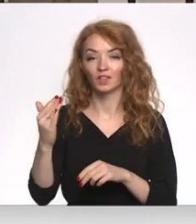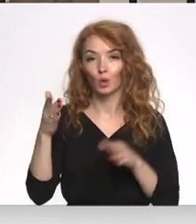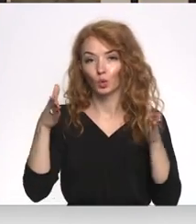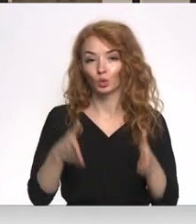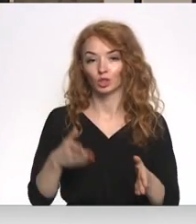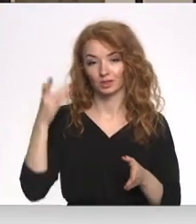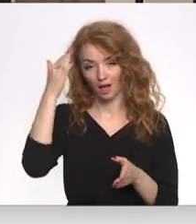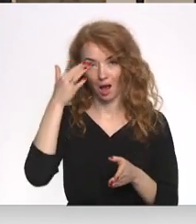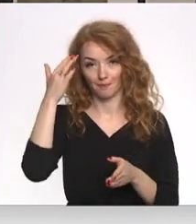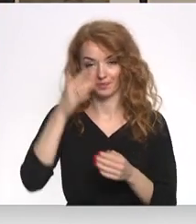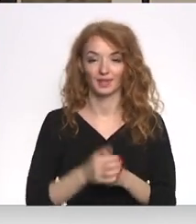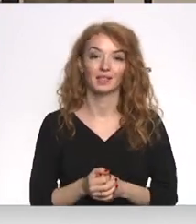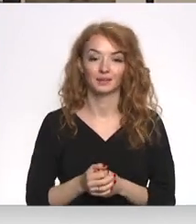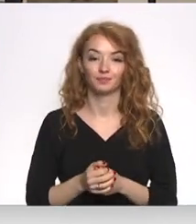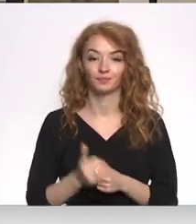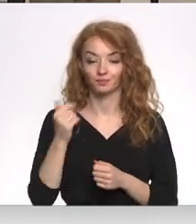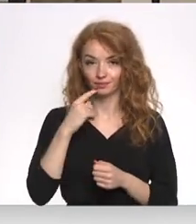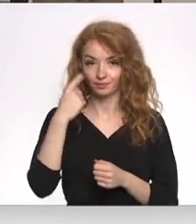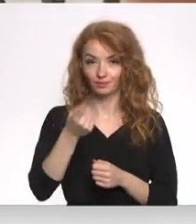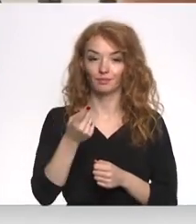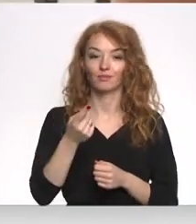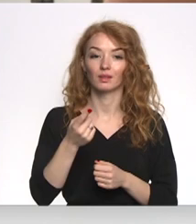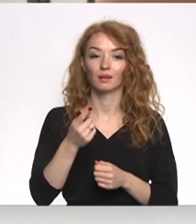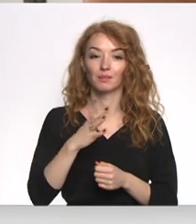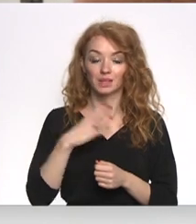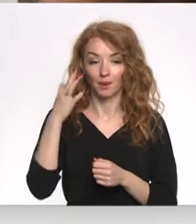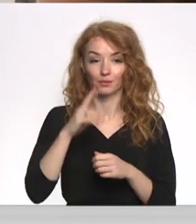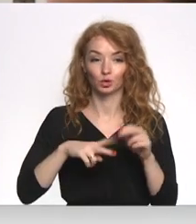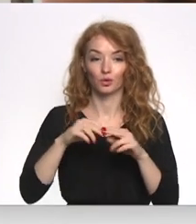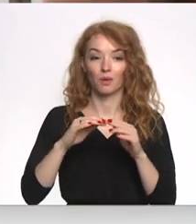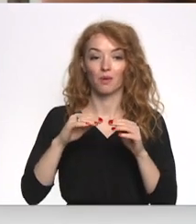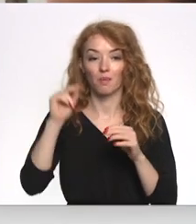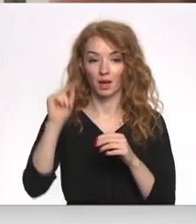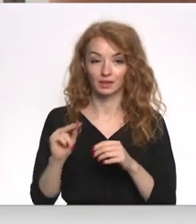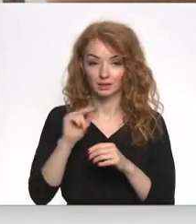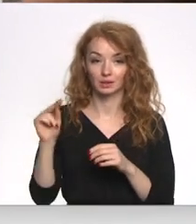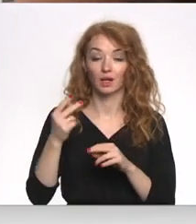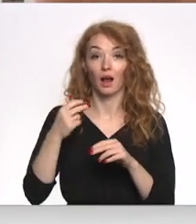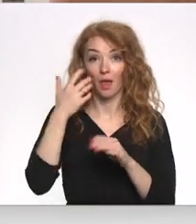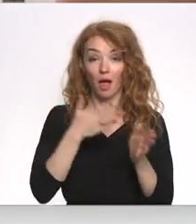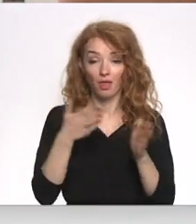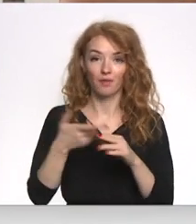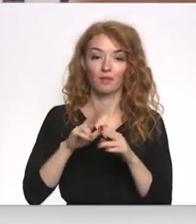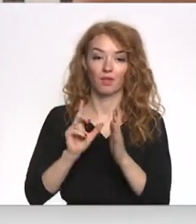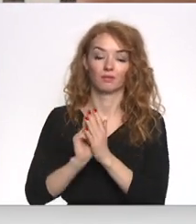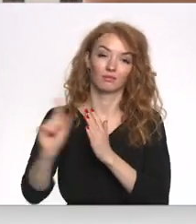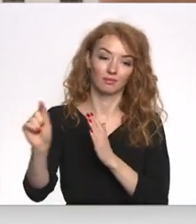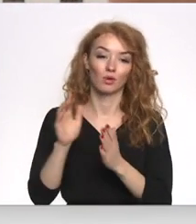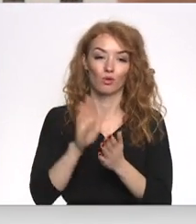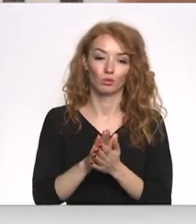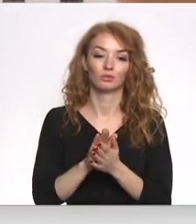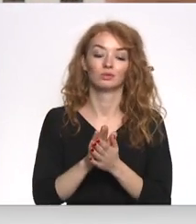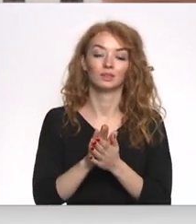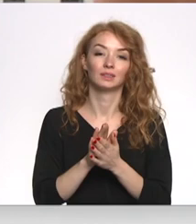sapnis. Celtniekam ir sapnis uzcelt baznīcu. Es viskam pateicu, ka jau ka uzcels baznīcu, es varu iet pensijā. Tad savu darbu būšu izdarījis